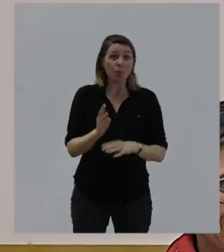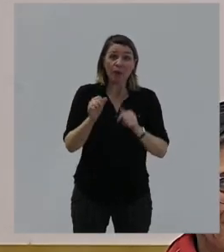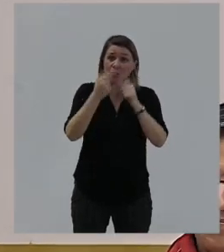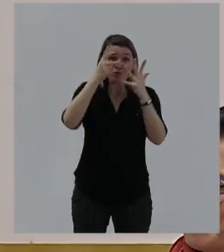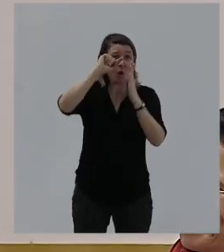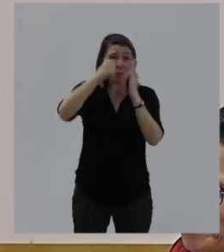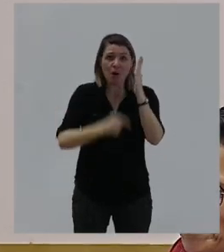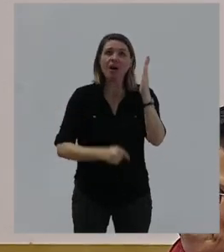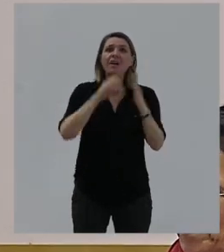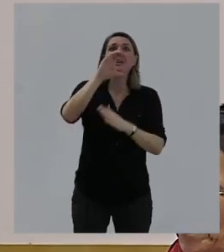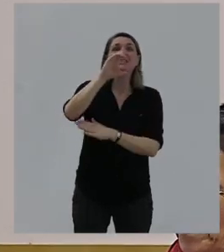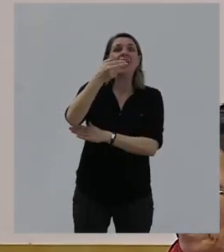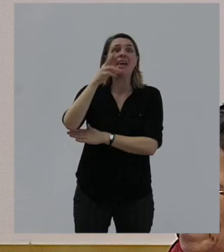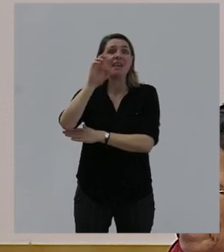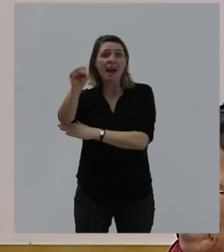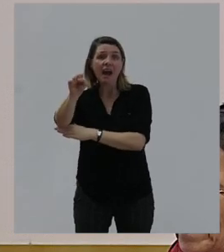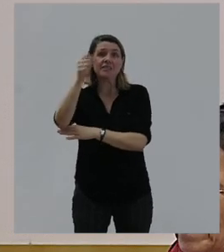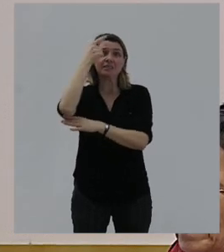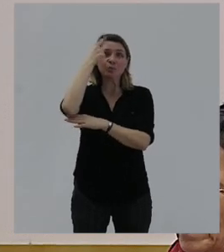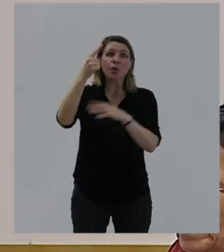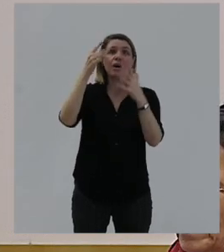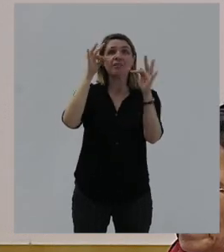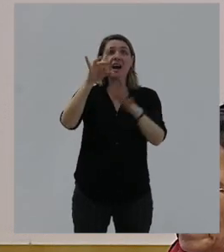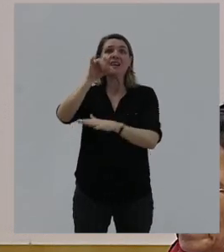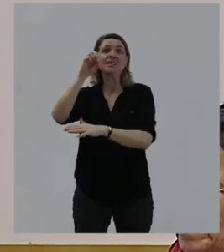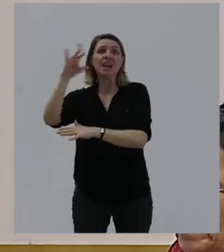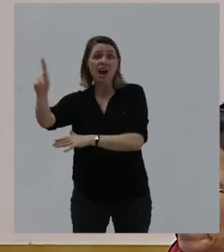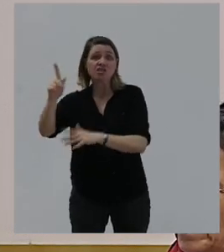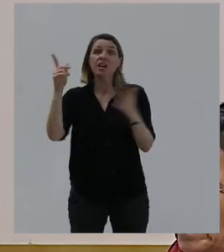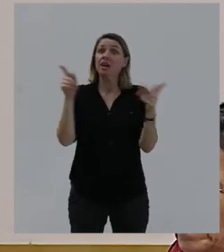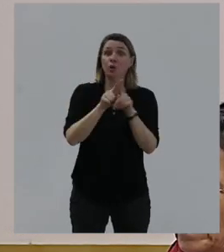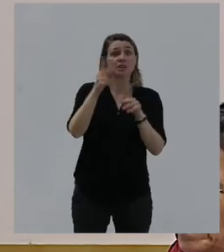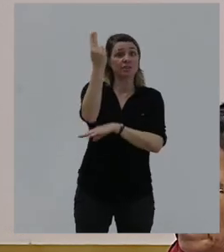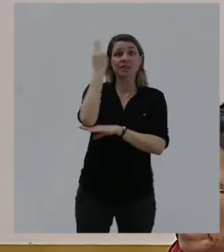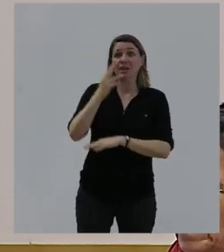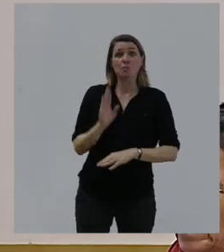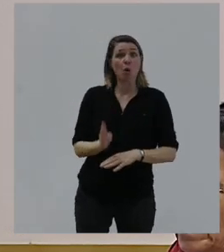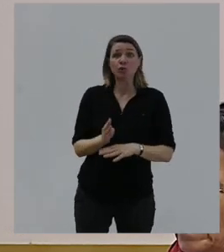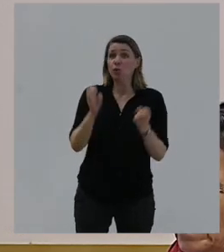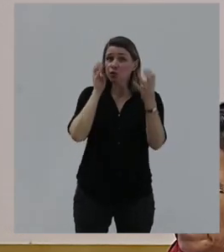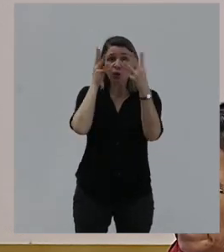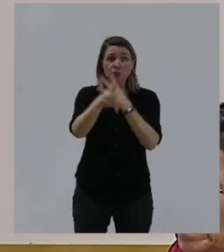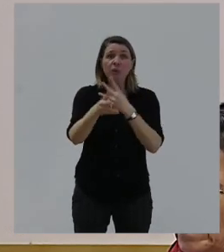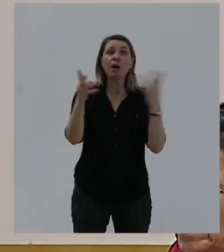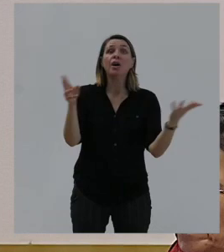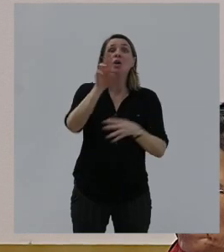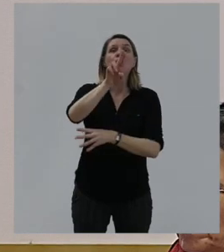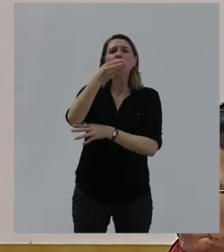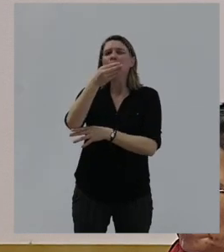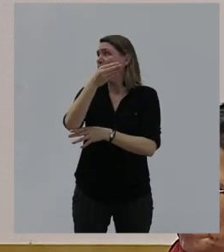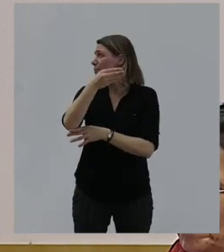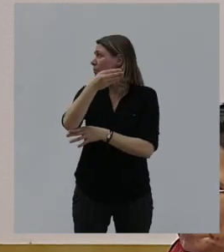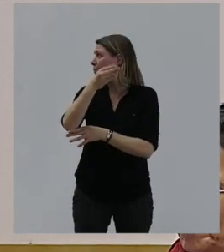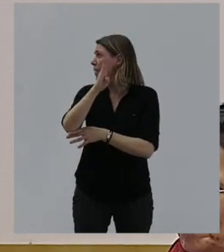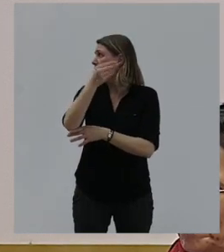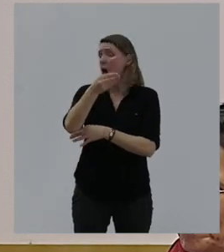points, avec le CNRS sur la question de la MSH. Bordeaux-Montaigne était transparente dans les réseaux nationaux. UBM était repliée